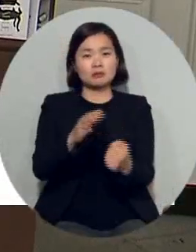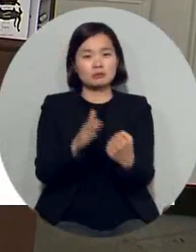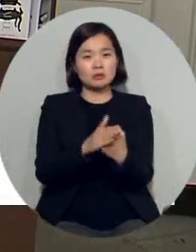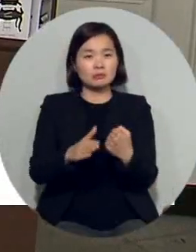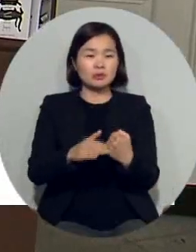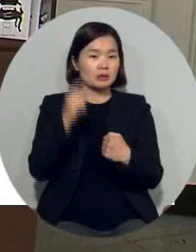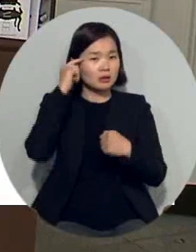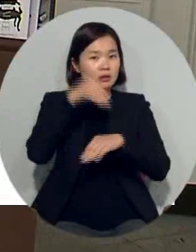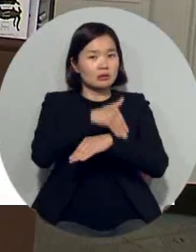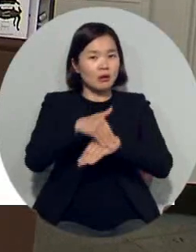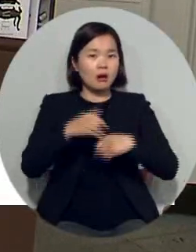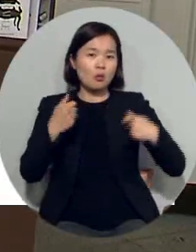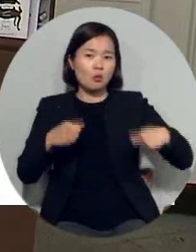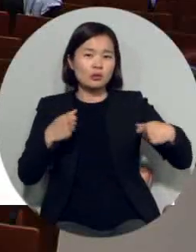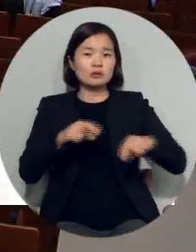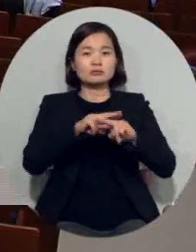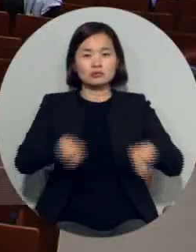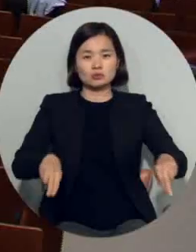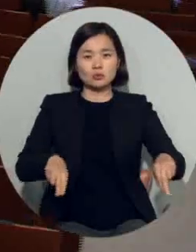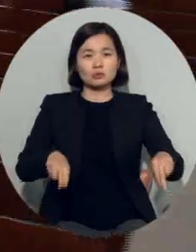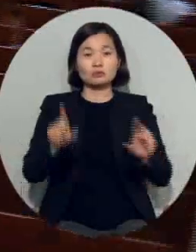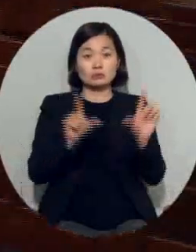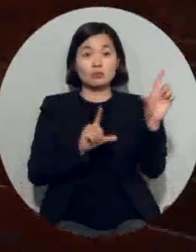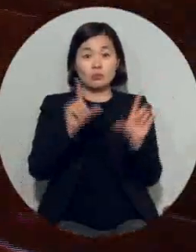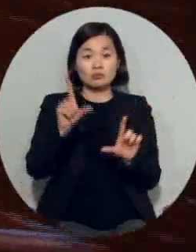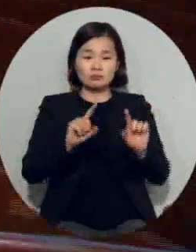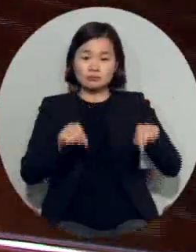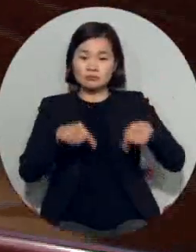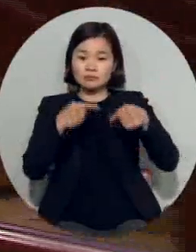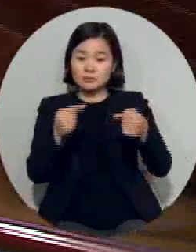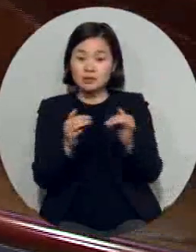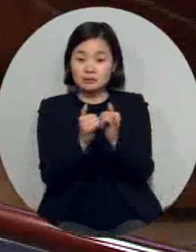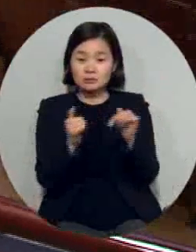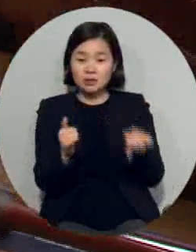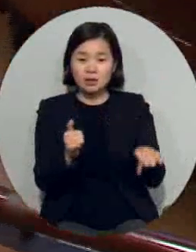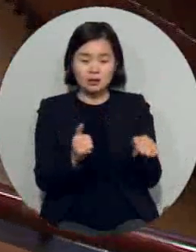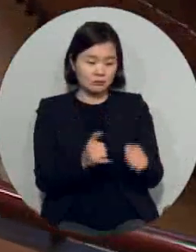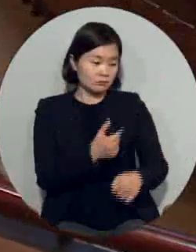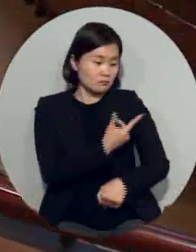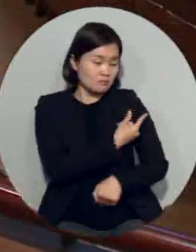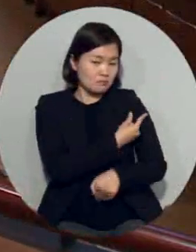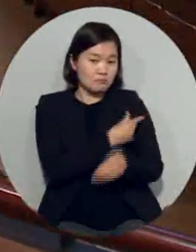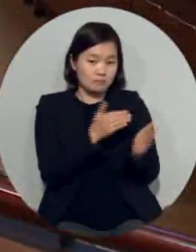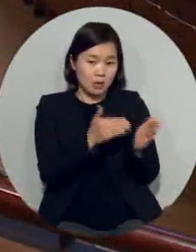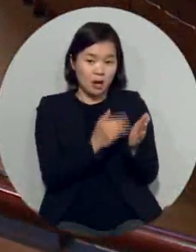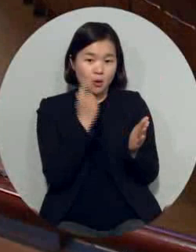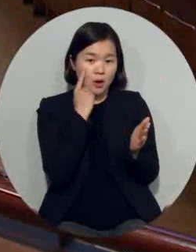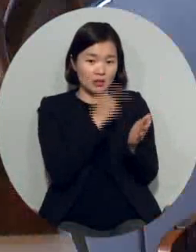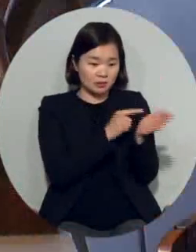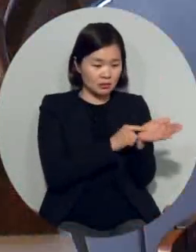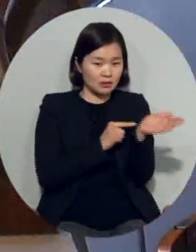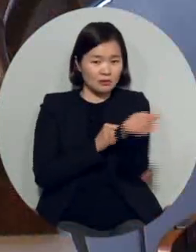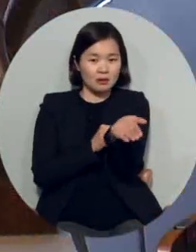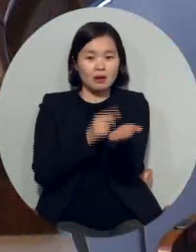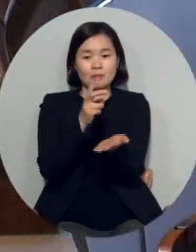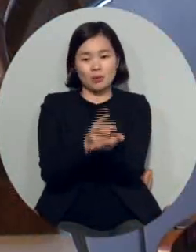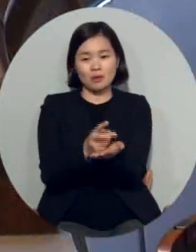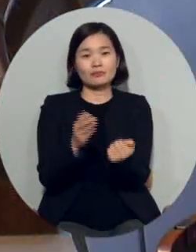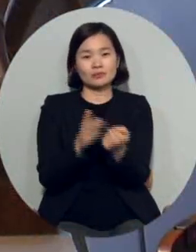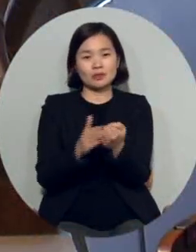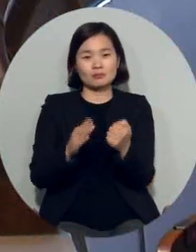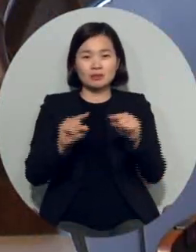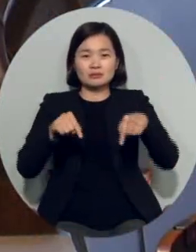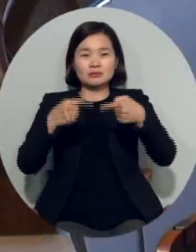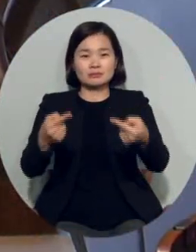기획 공연이 잇따라 취소됐습니다. 공연 출연진들도 방역 패스를 제출해야 하는 방역 지침 때문에